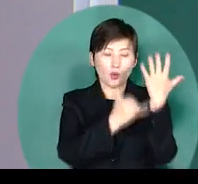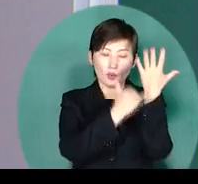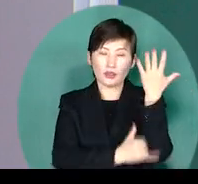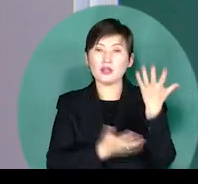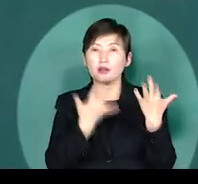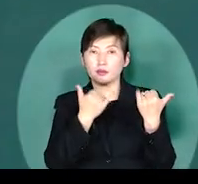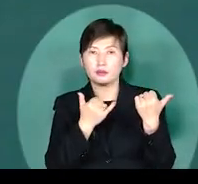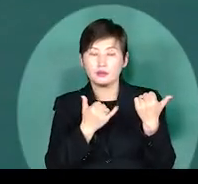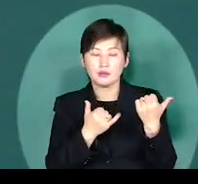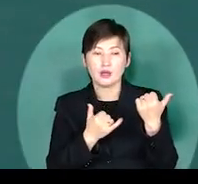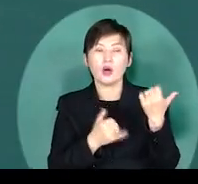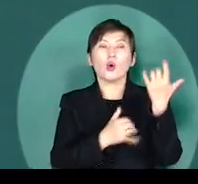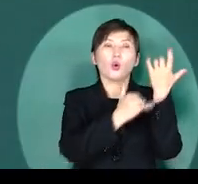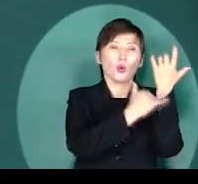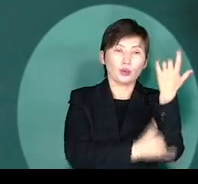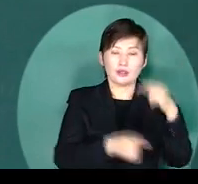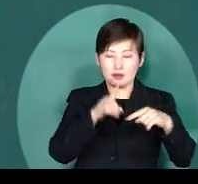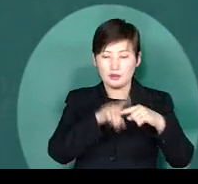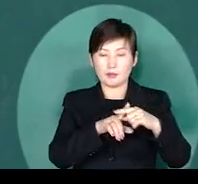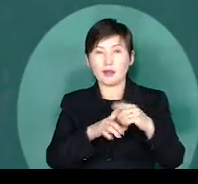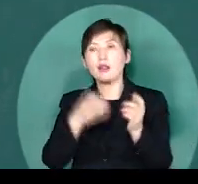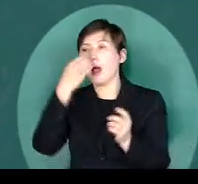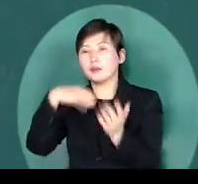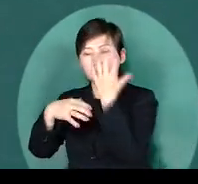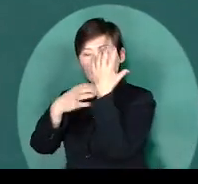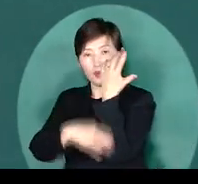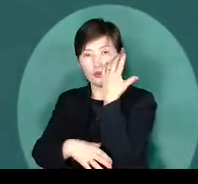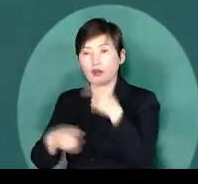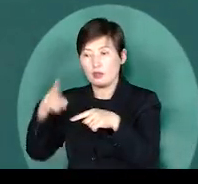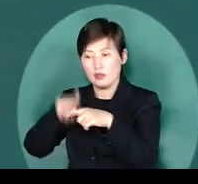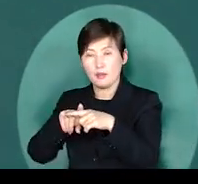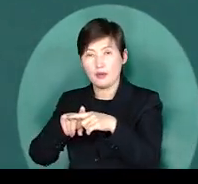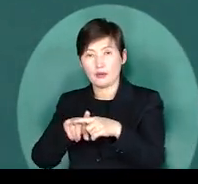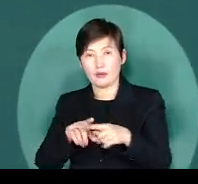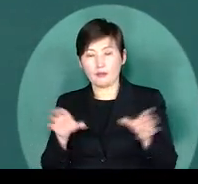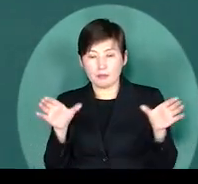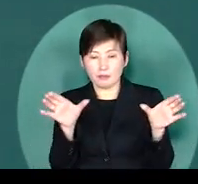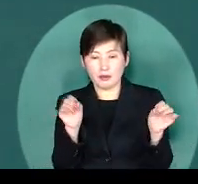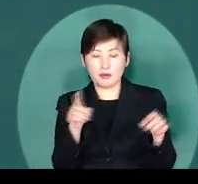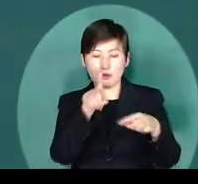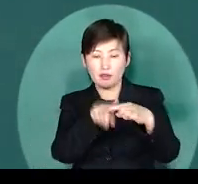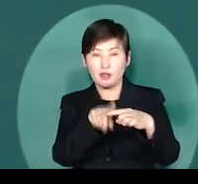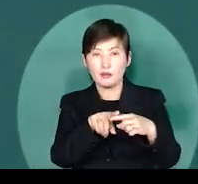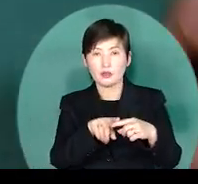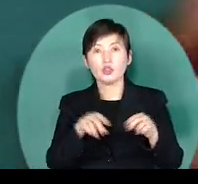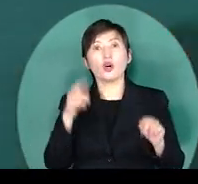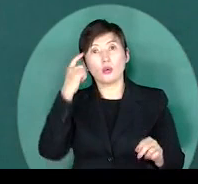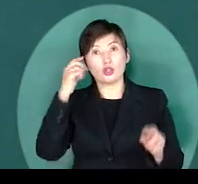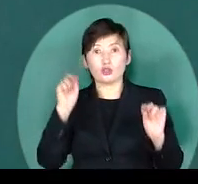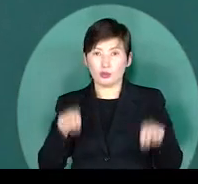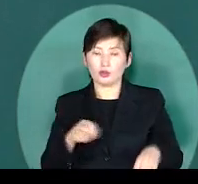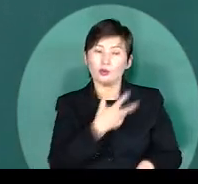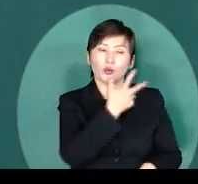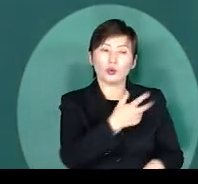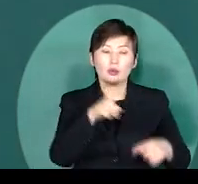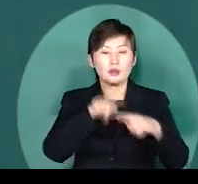дараа алимны модоо нэмээд хэд мөр байгаа илээ? 7 мөр байгаа шүү дээ. За 3 дээр 5-ыг нэмээд